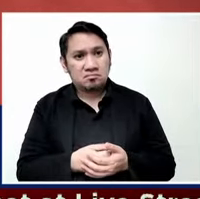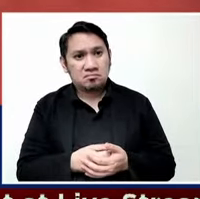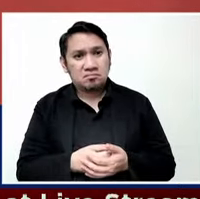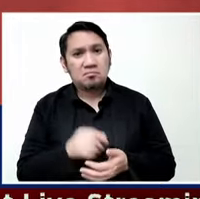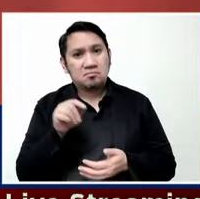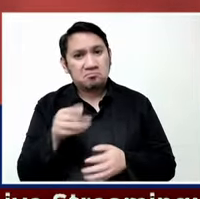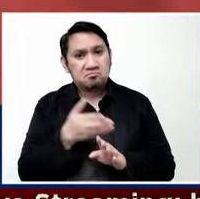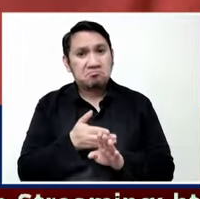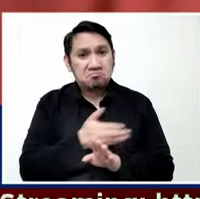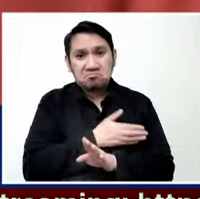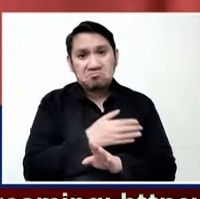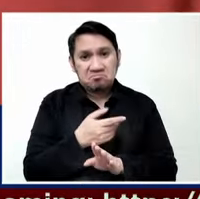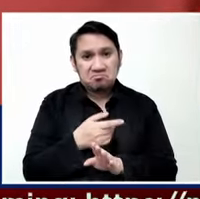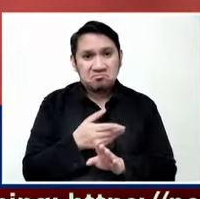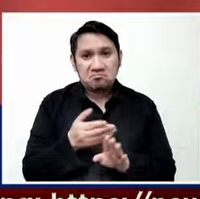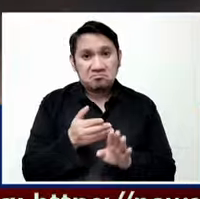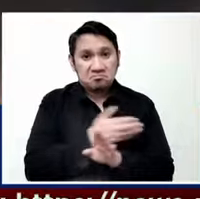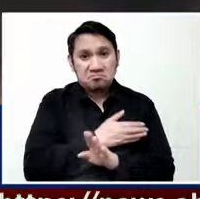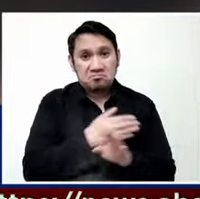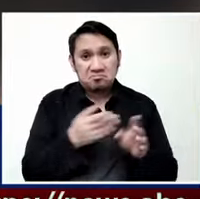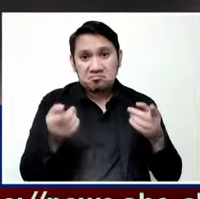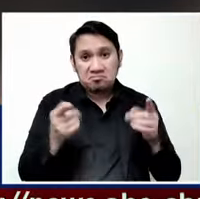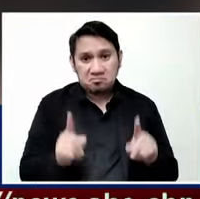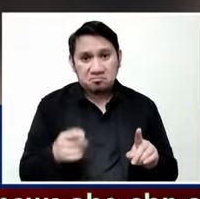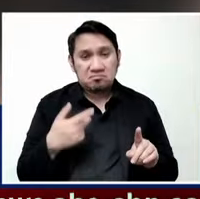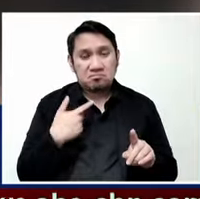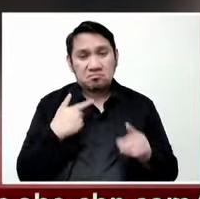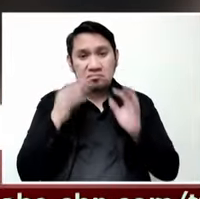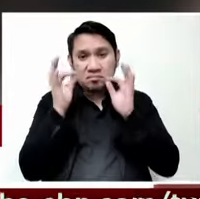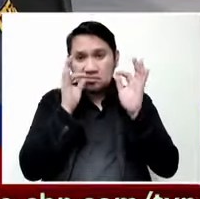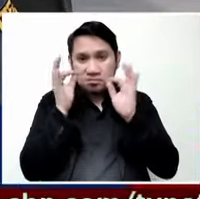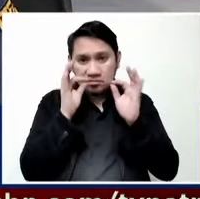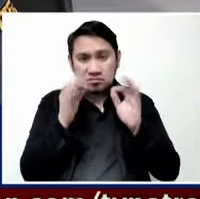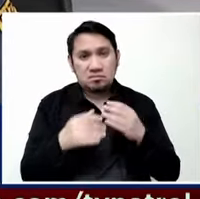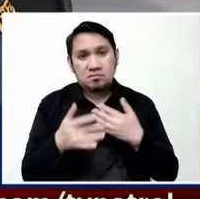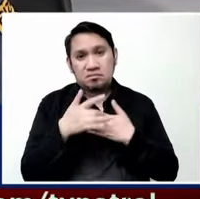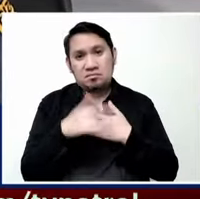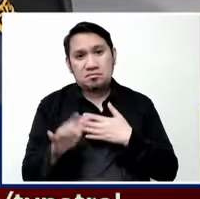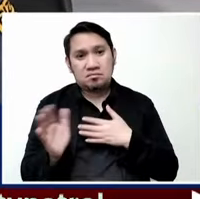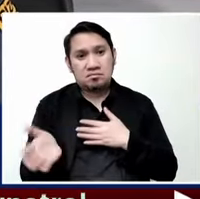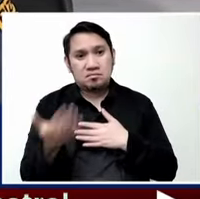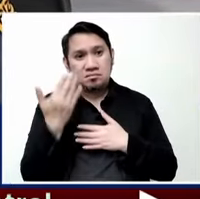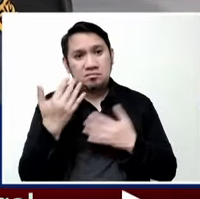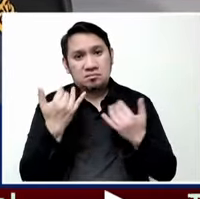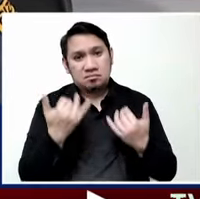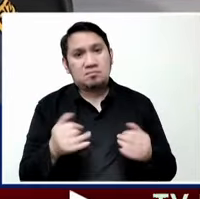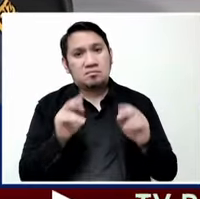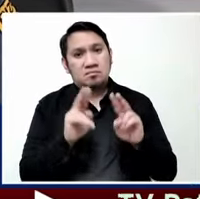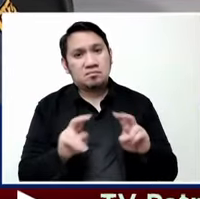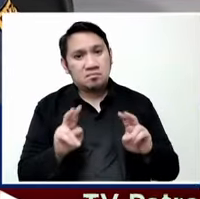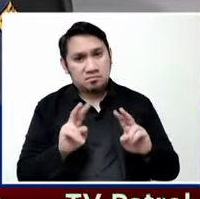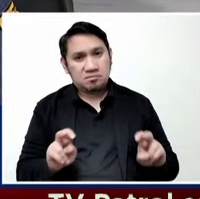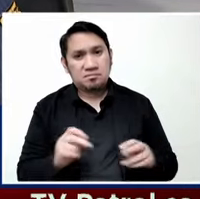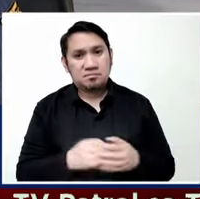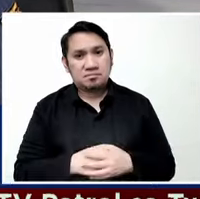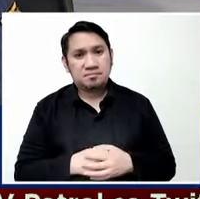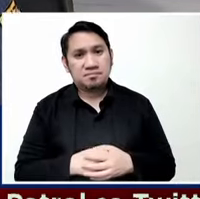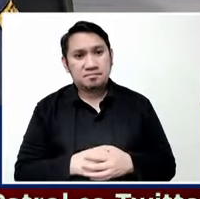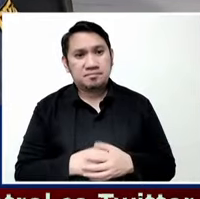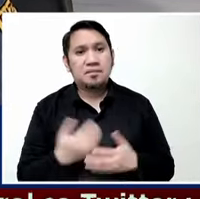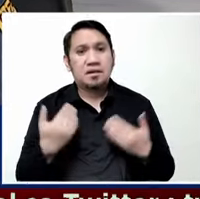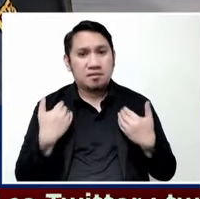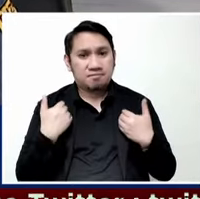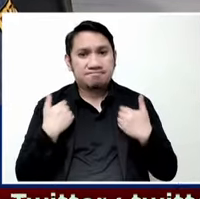pa na mangyari yon ay nakagamit siya. Madaling araw pa lang sa pag-imbestiga natin, he is under